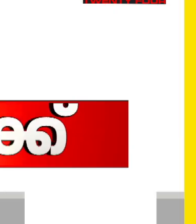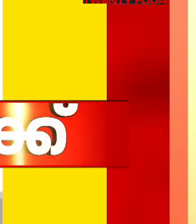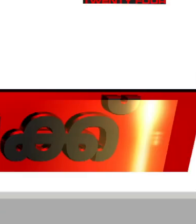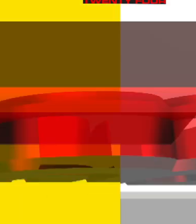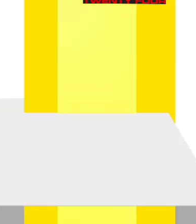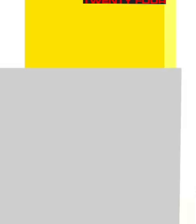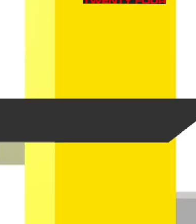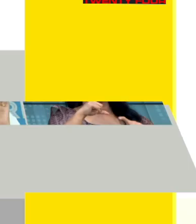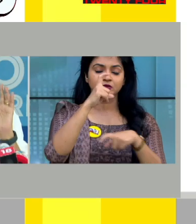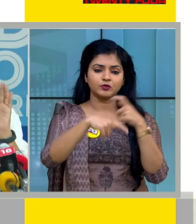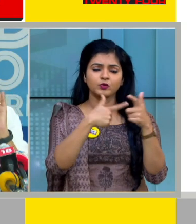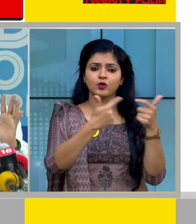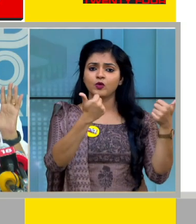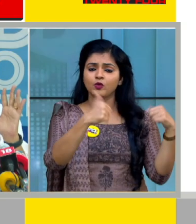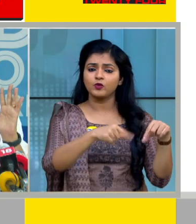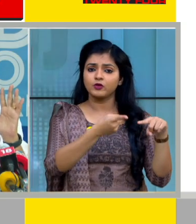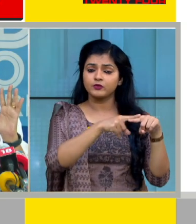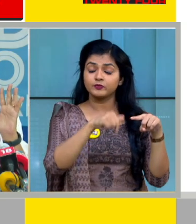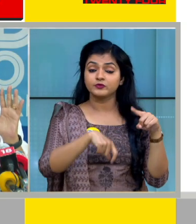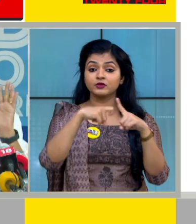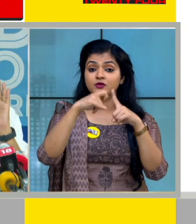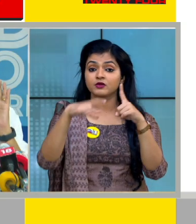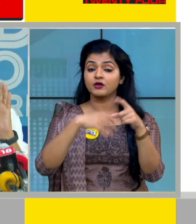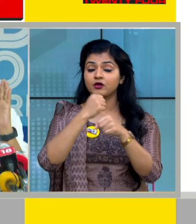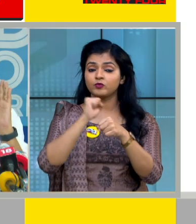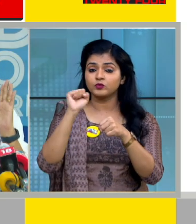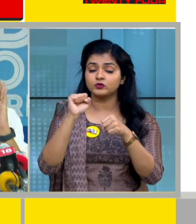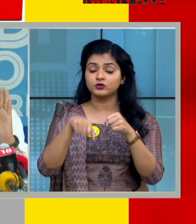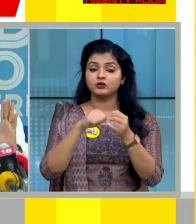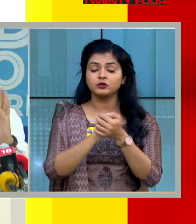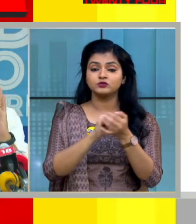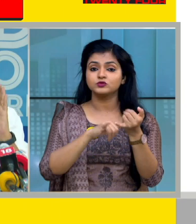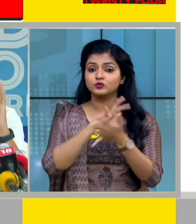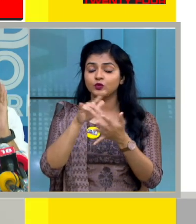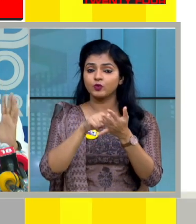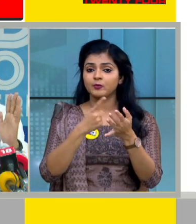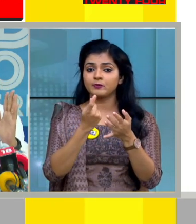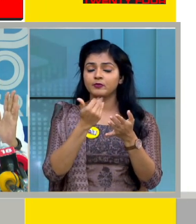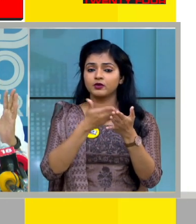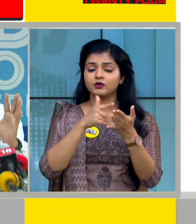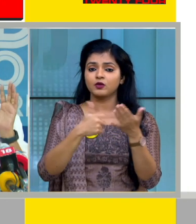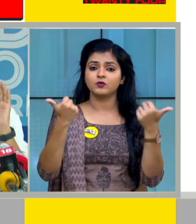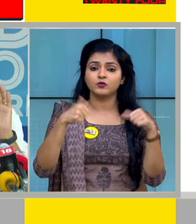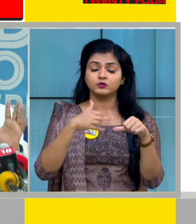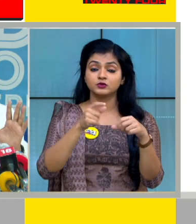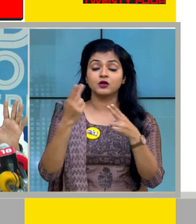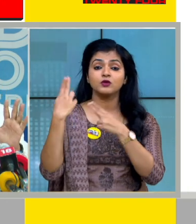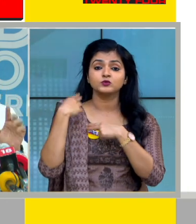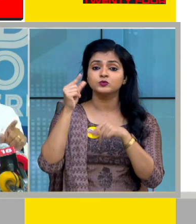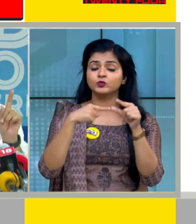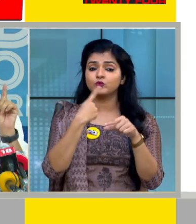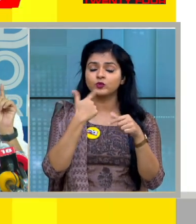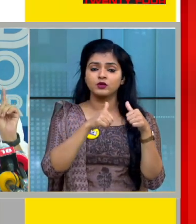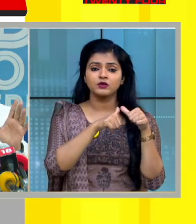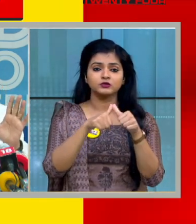നഷ്ടം അത് സംസ്ഥാന സർക്കാരിന്റെ പൊതു പണത്തിന്റെ നഷ്ടമാണ്. അതുകൊണ്ട് തന്നെ അതിൽ ഉത്തരവാദിത്തപ്പെട്ടവർ മറുപടി പറയണമെന്നുള്ളതാണ്